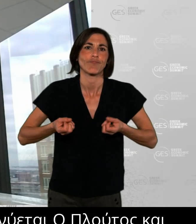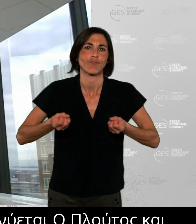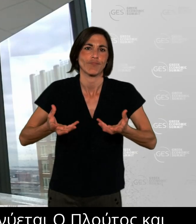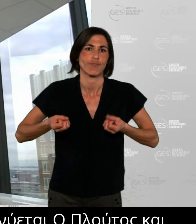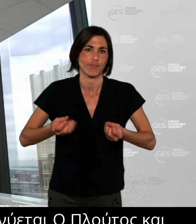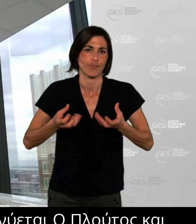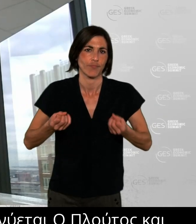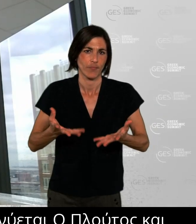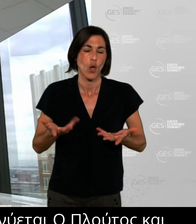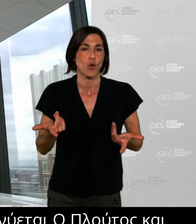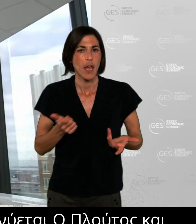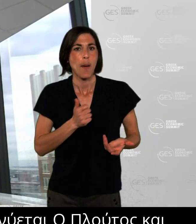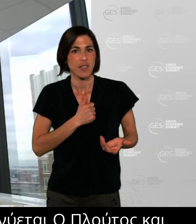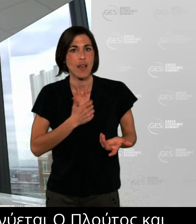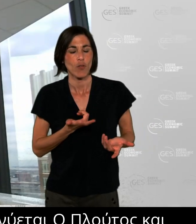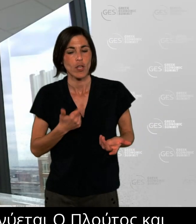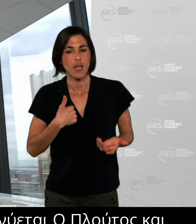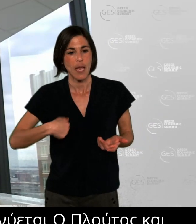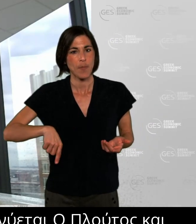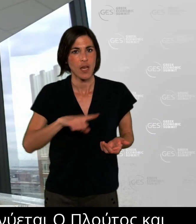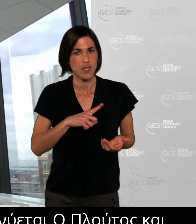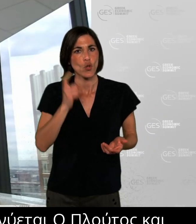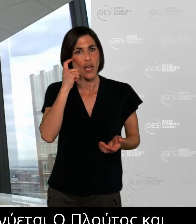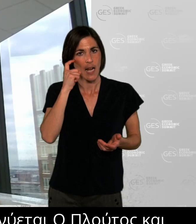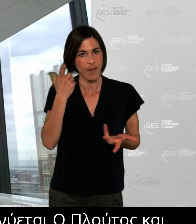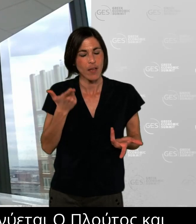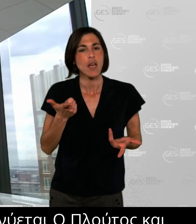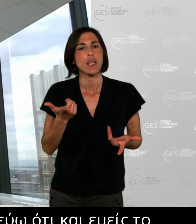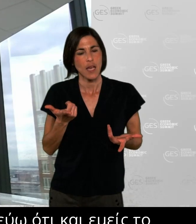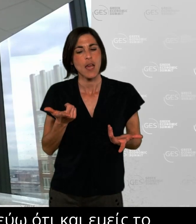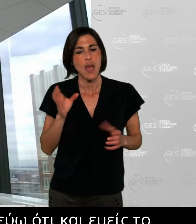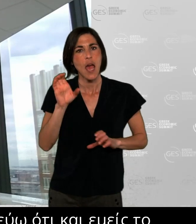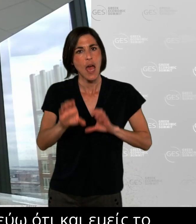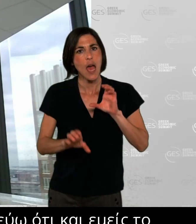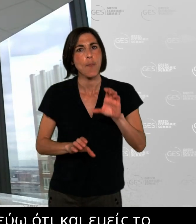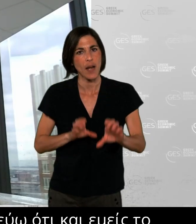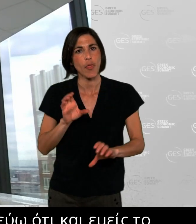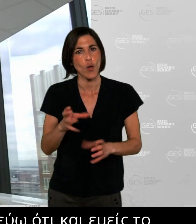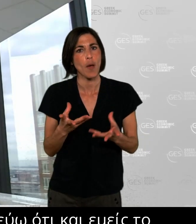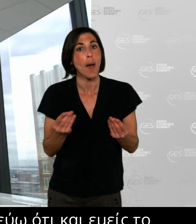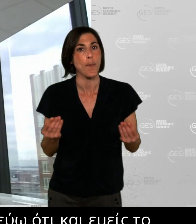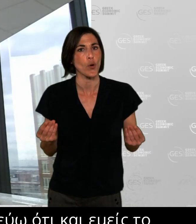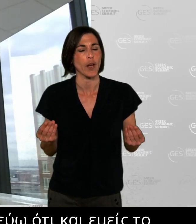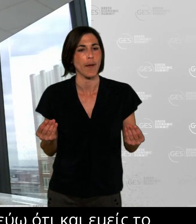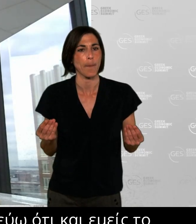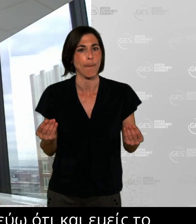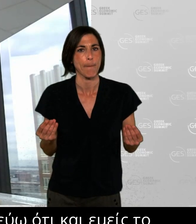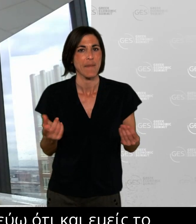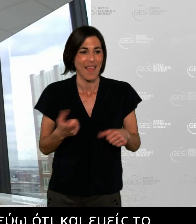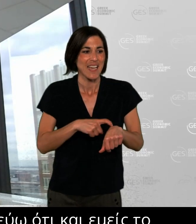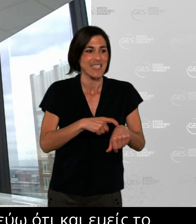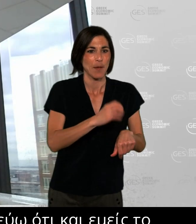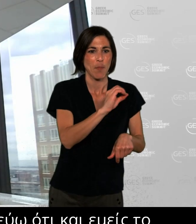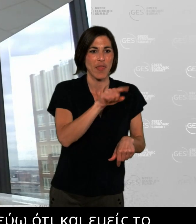και εμείς το έχουμε καταλάβει και όπως είπες, επενδύουμε πάρα πολύ στη στιγμή που ήμασταν στο 0,6,